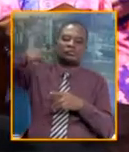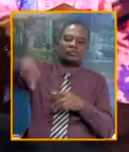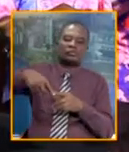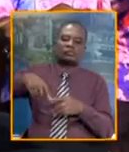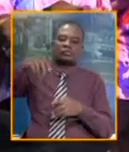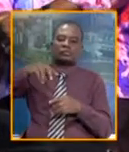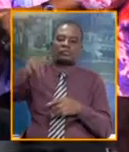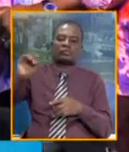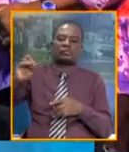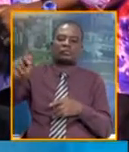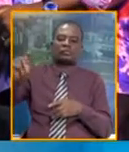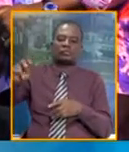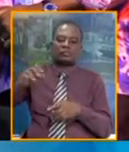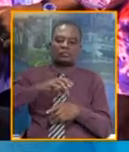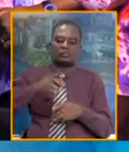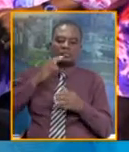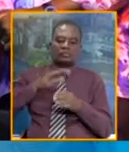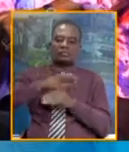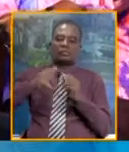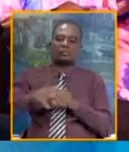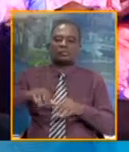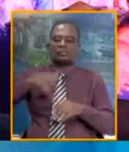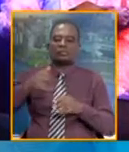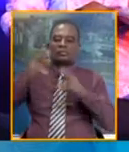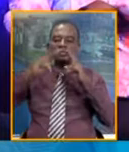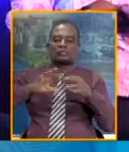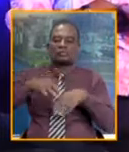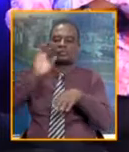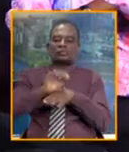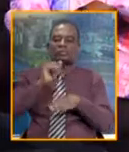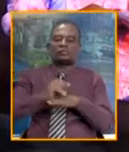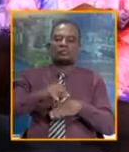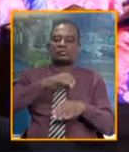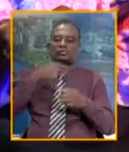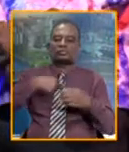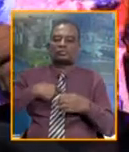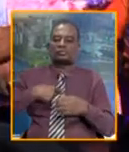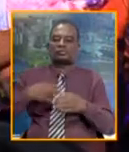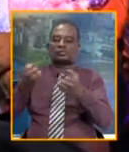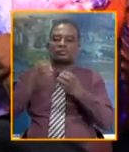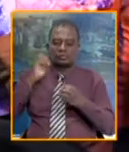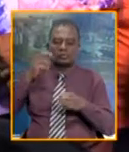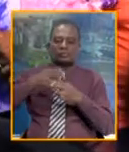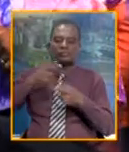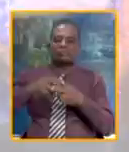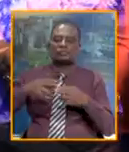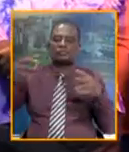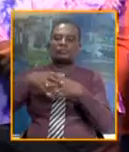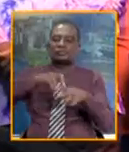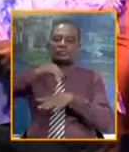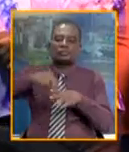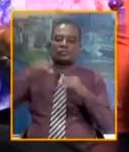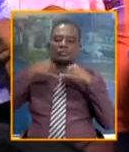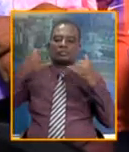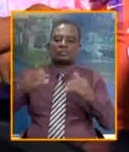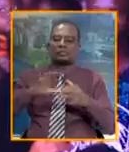Touba a donné le ton. J'espère que toutes les autres villes de Côte d'Ivoire vont suivre. Je voudrais, au nom de l'Union nationale de la presse sportive de Côte d'Ivoire, vous